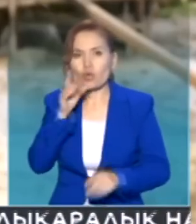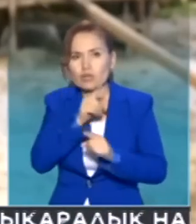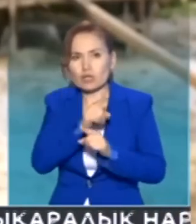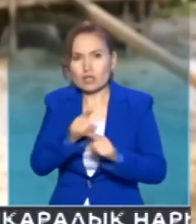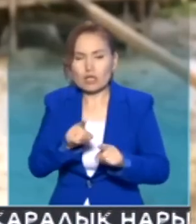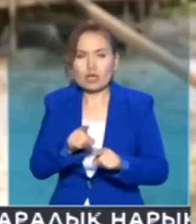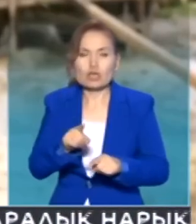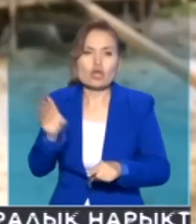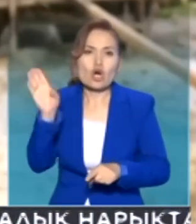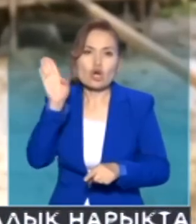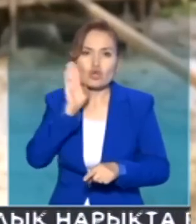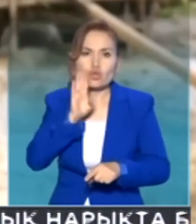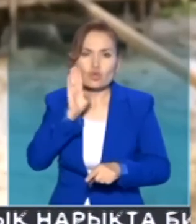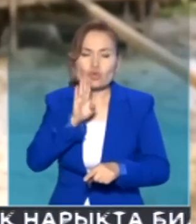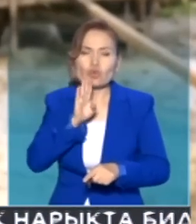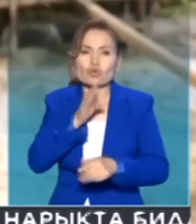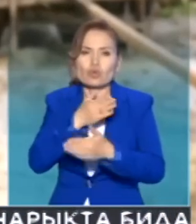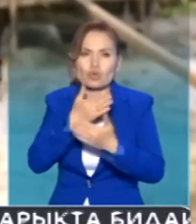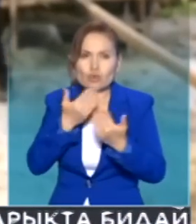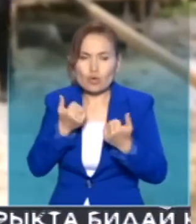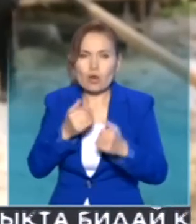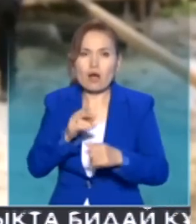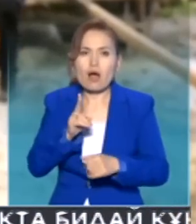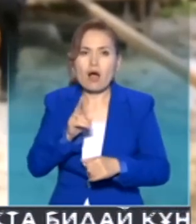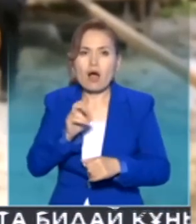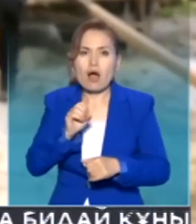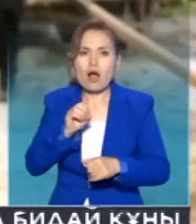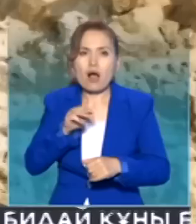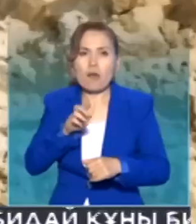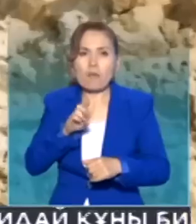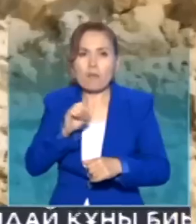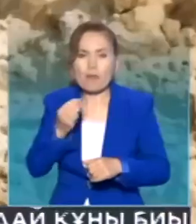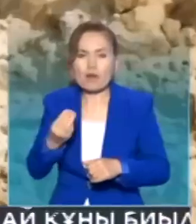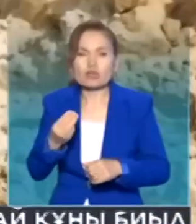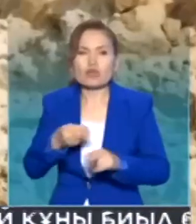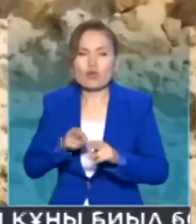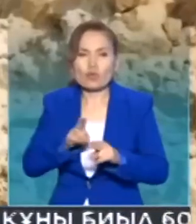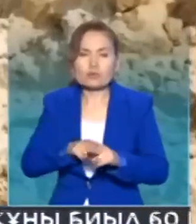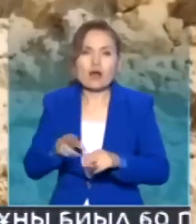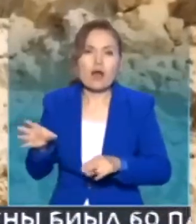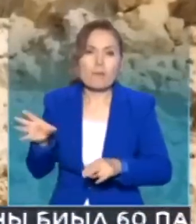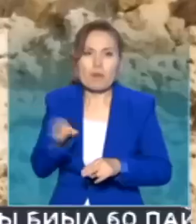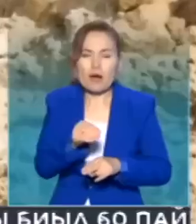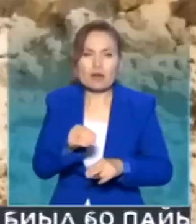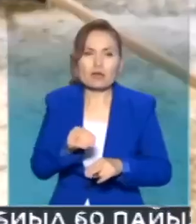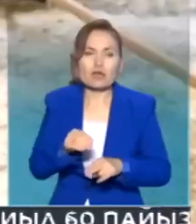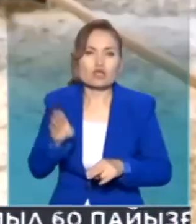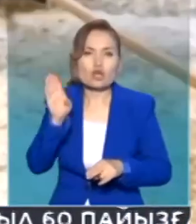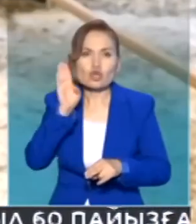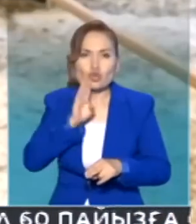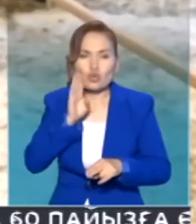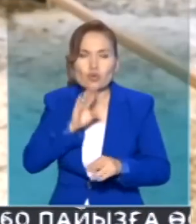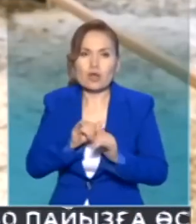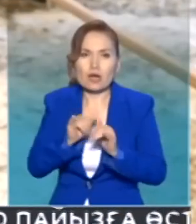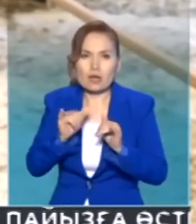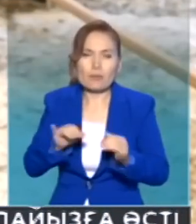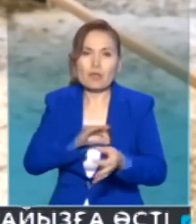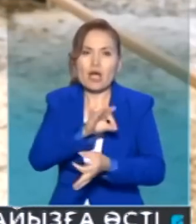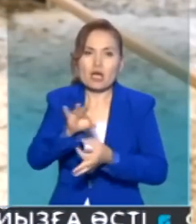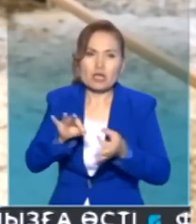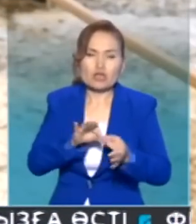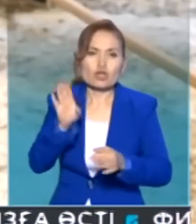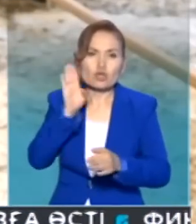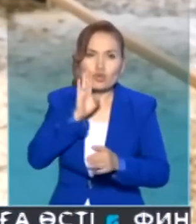су бармаған жерлердің барлығына мына Қамбаш көлдер жүйесі, Ақшатау көлдер жүйесі барлық толықтай толып жатыр. Артық суымыздың